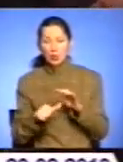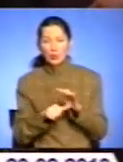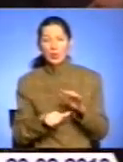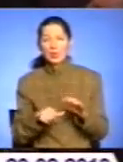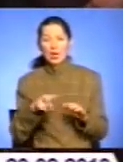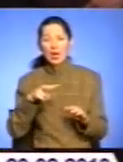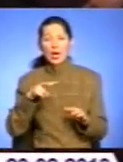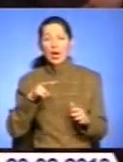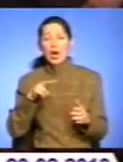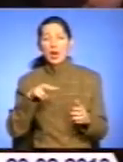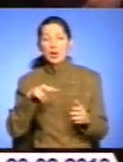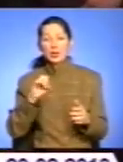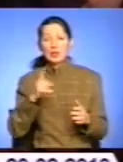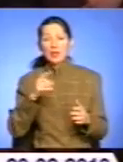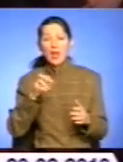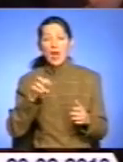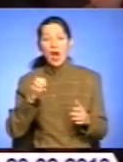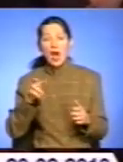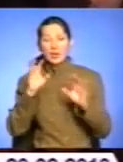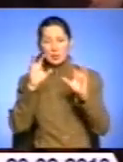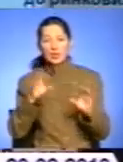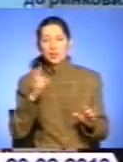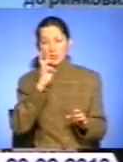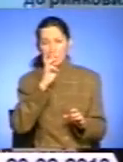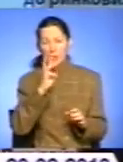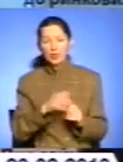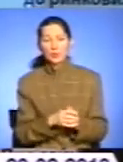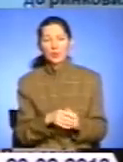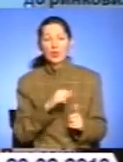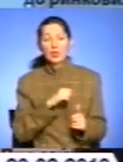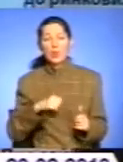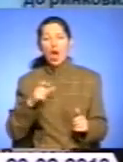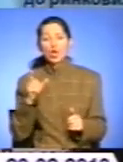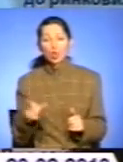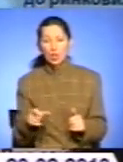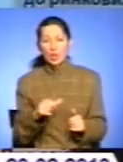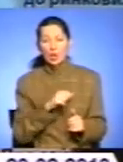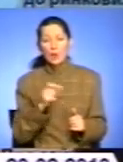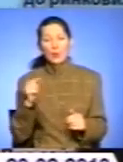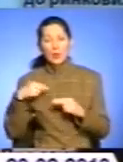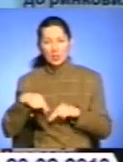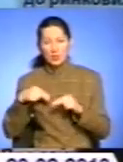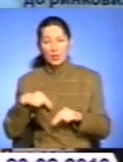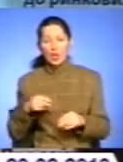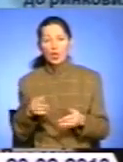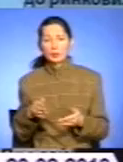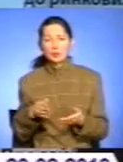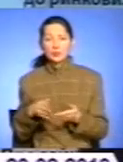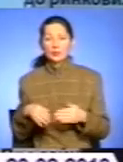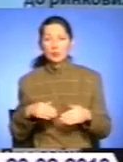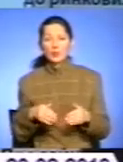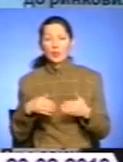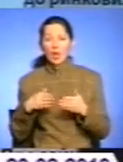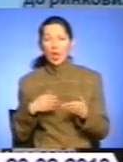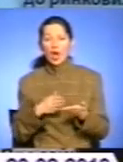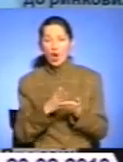Переконаний заступник голови обласної державної адміністрації Василь Гецько. Саме людина, саме працівник, власне, рухає економіку. Минулого року, до